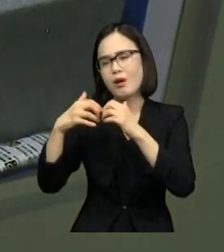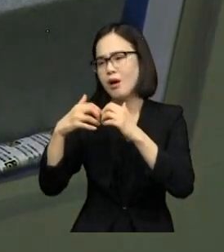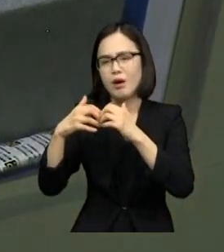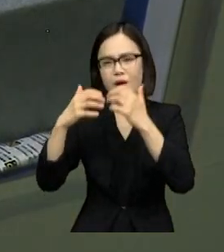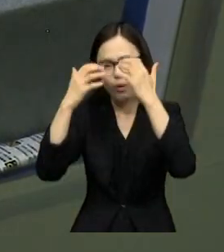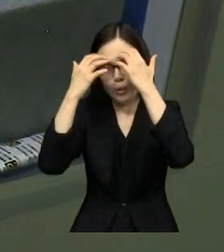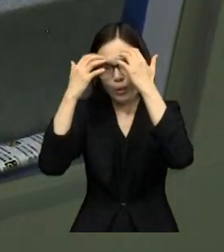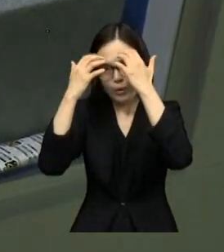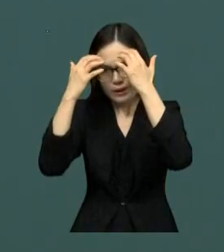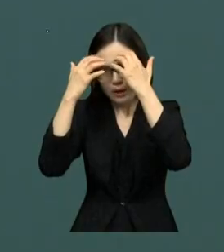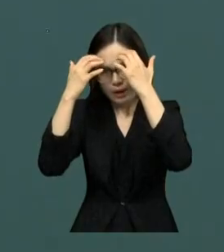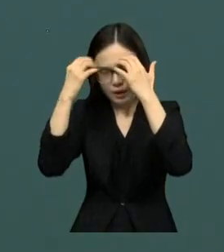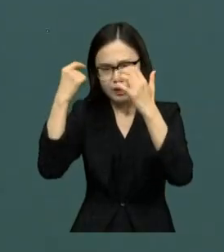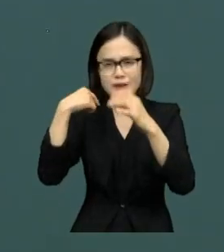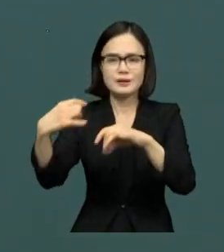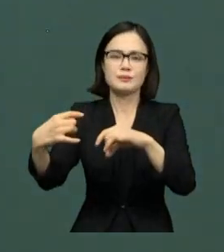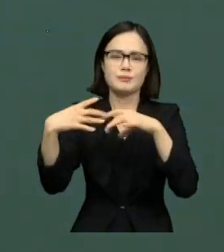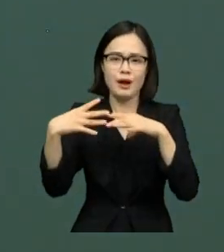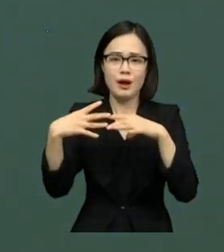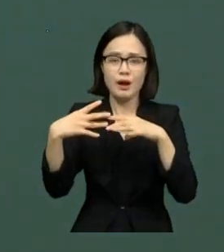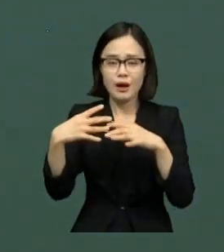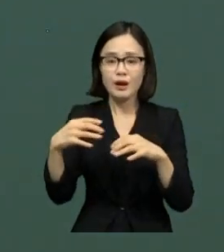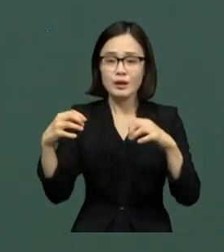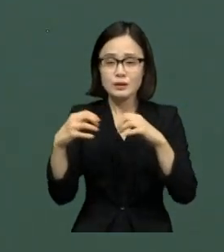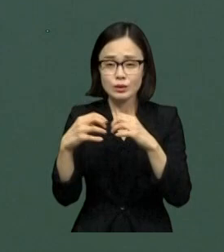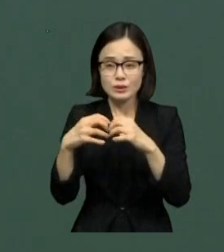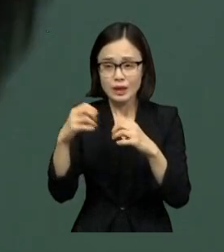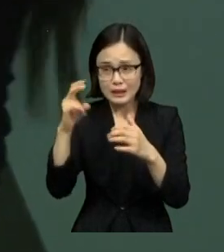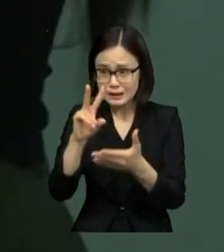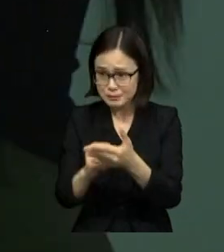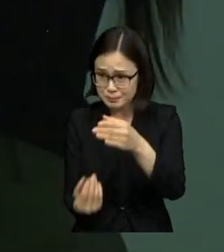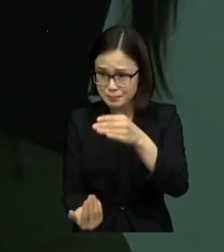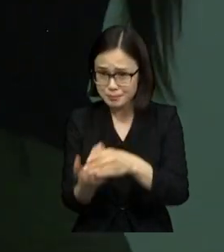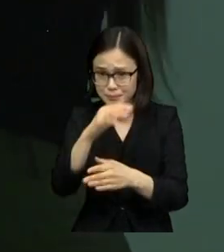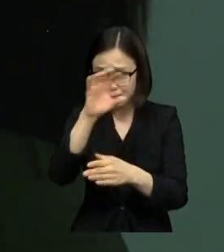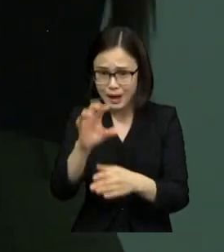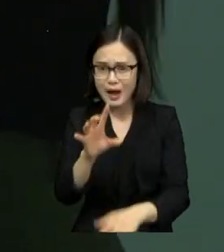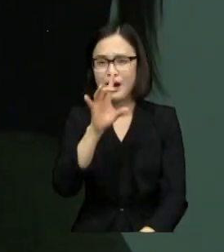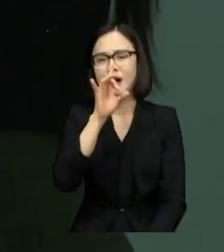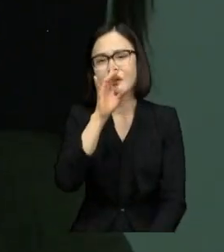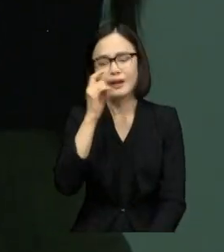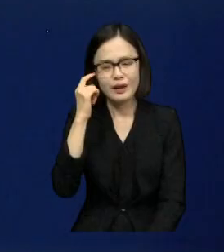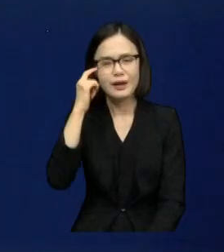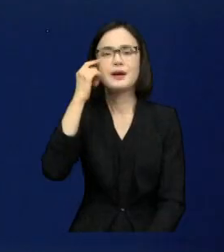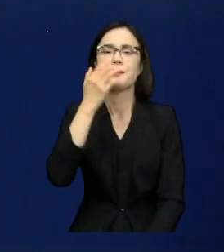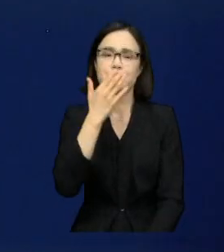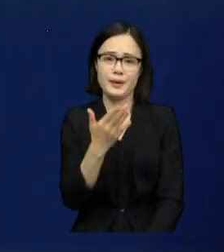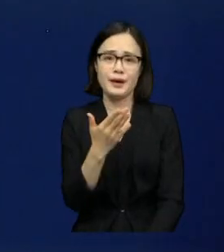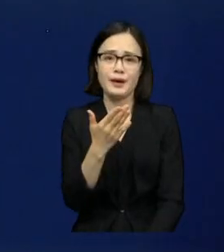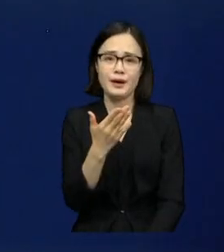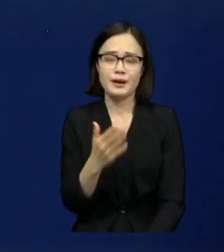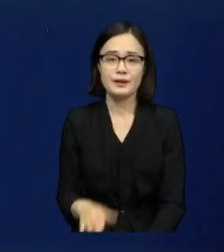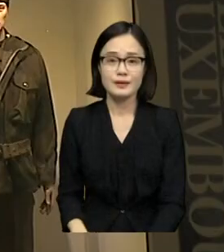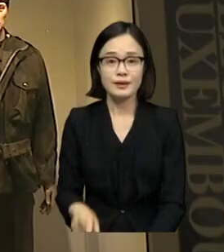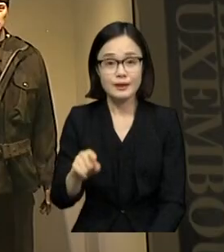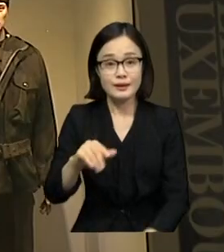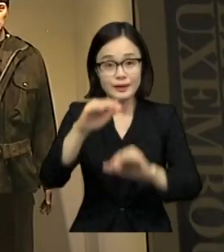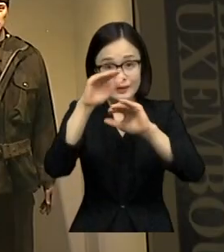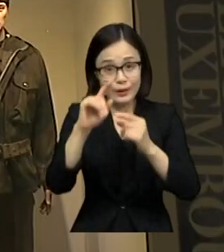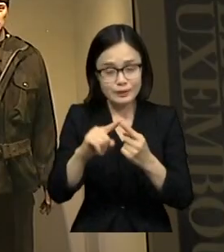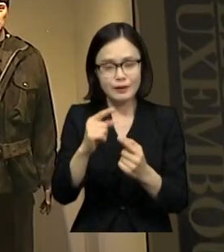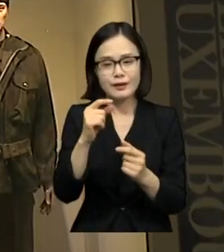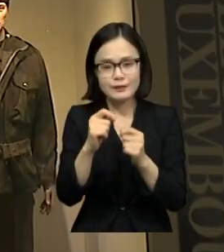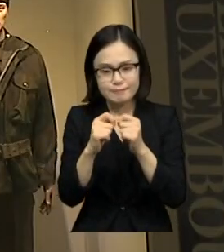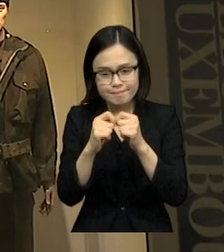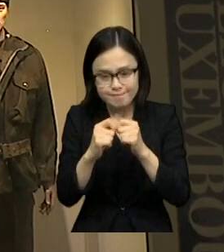전쟁의 비극이 다시는 되풀이되지 말아야 한다는 경종을 울리는 듯합니다. 친절한 설명이 적힌